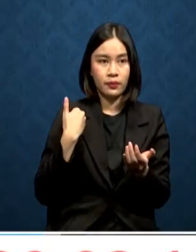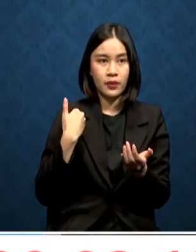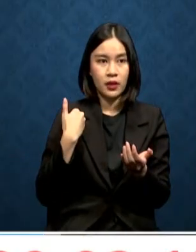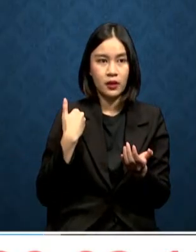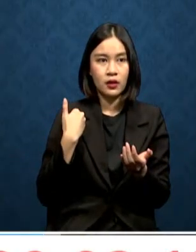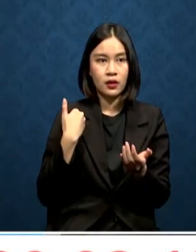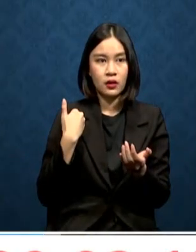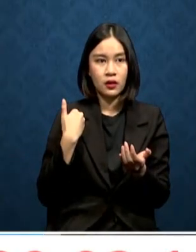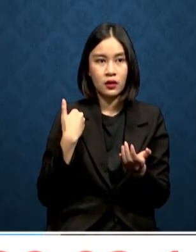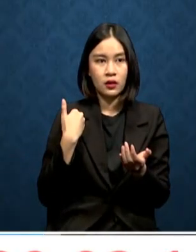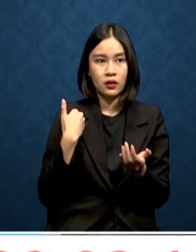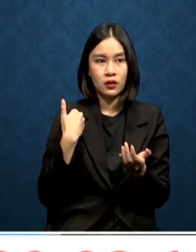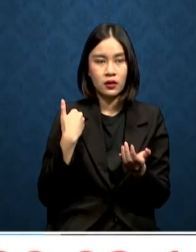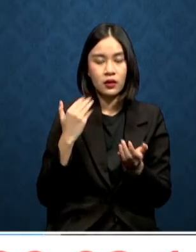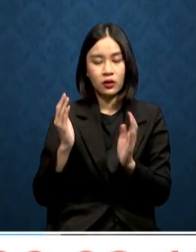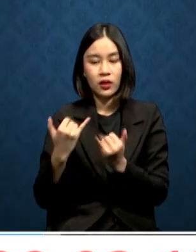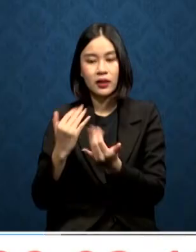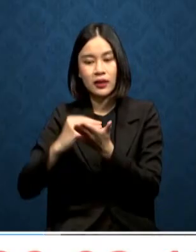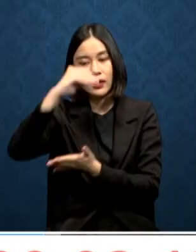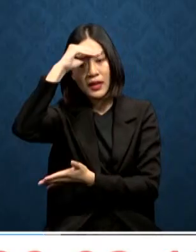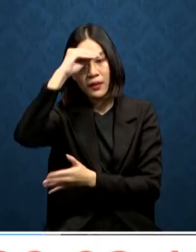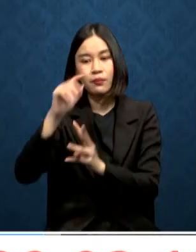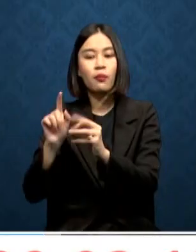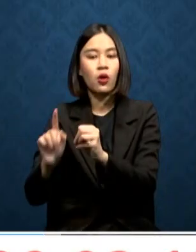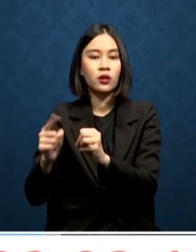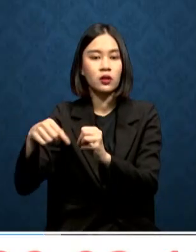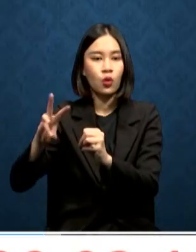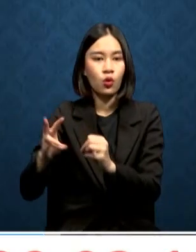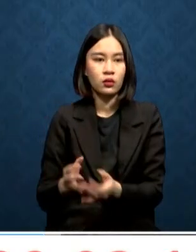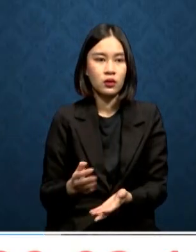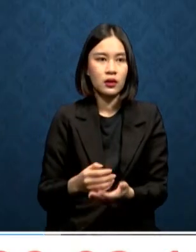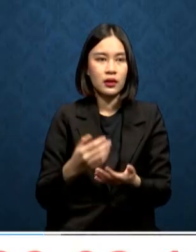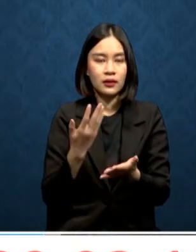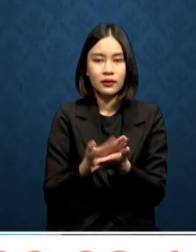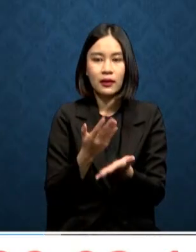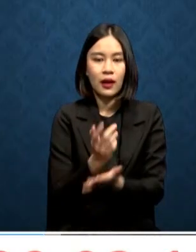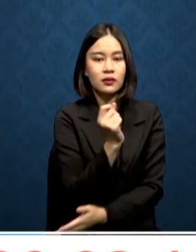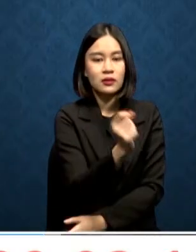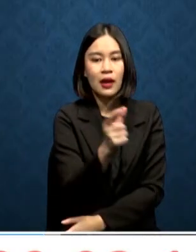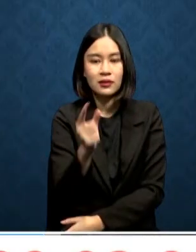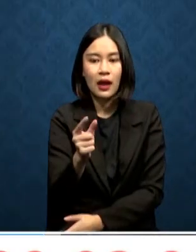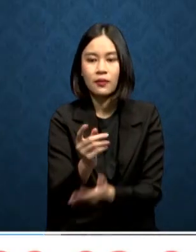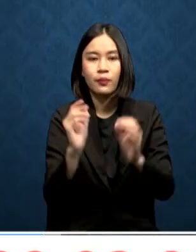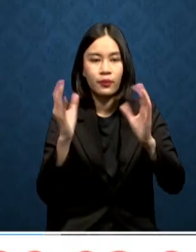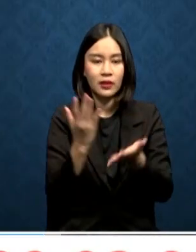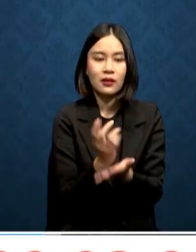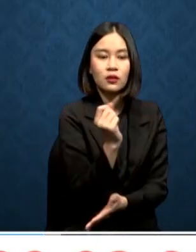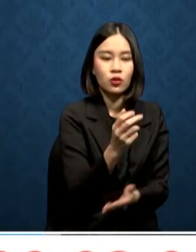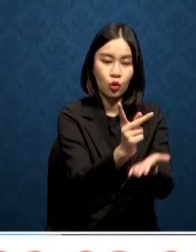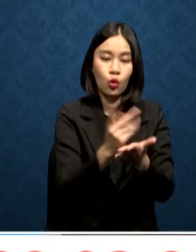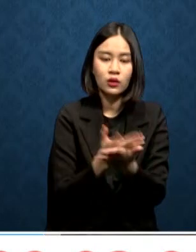กับสามีอยู่ชั้นมัธยม1คนและตั้งแต่ตกงานก็ขาดส่งเงินกู้ทั้ง2กองนะครับที่ผ่านม